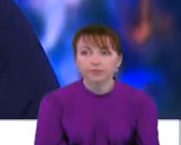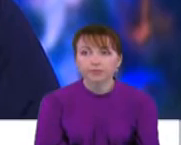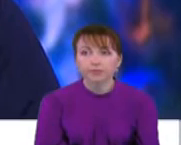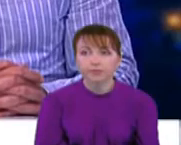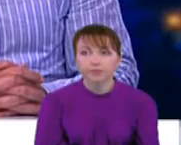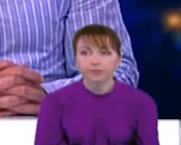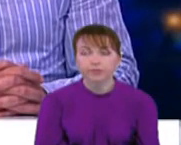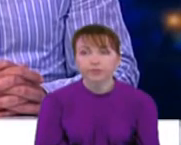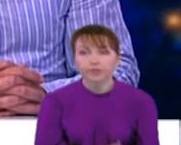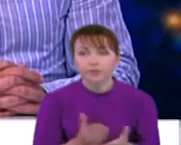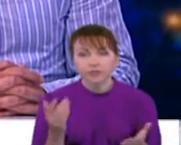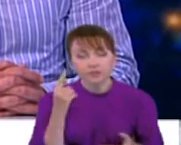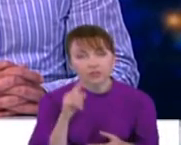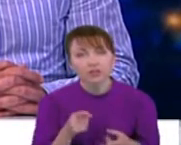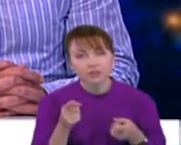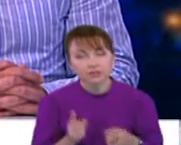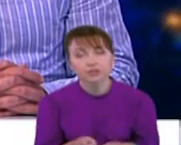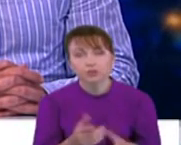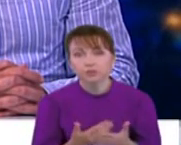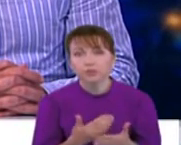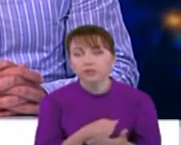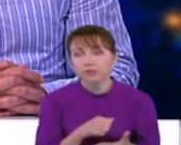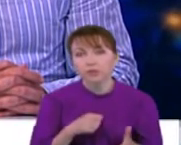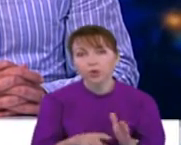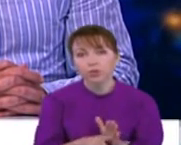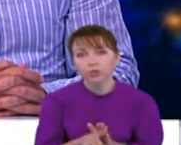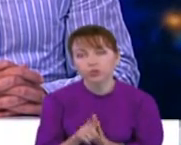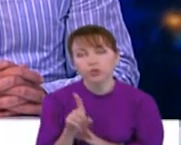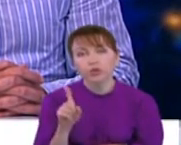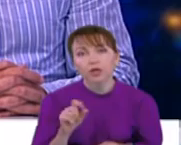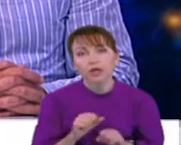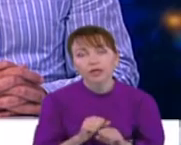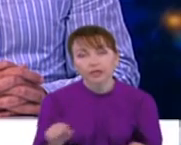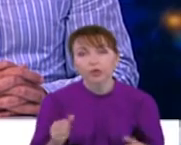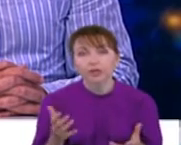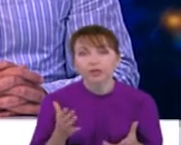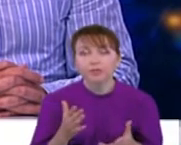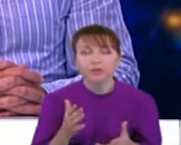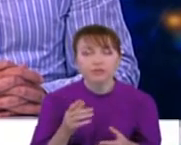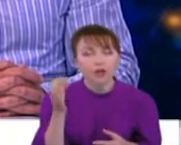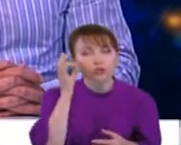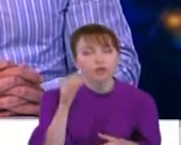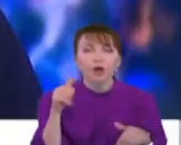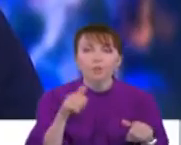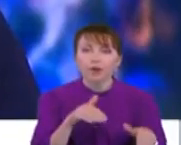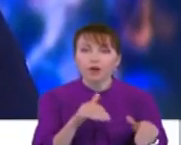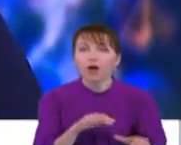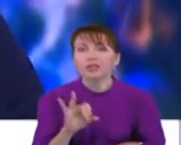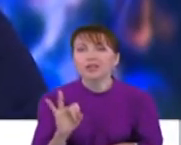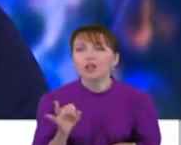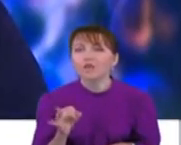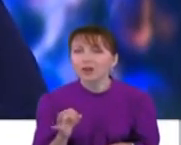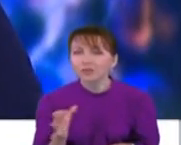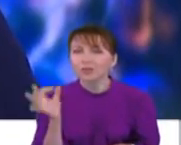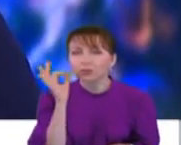Ви знаєте, дійсно, тому що, з самого початку, якби, герої, яке ми згадували, парад, який відбувався в контексті Іловайську, тоді ще